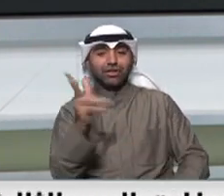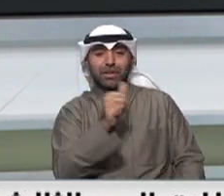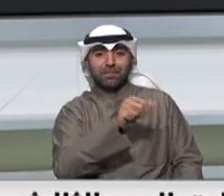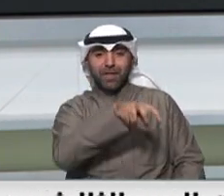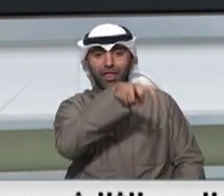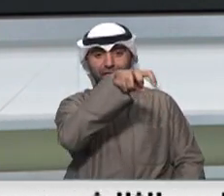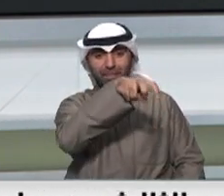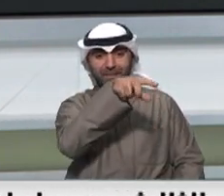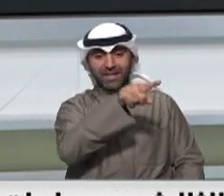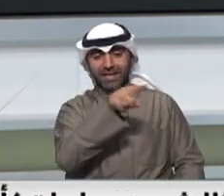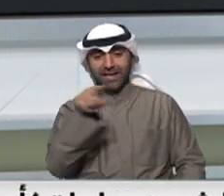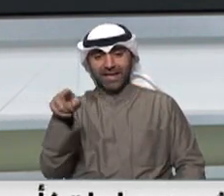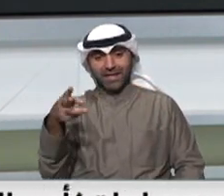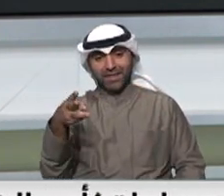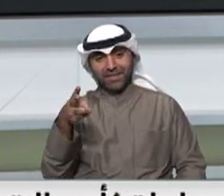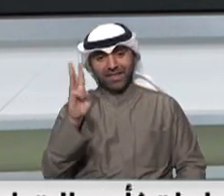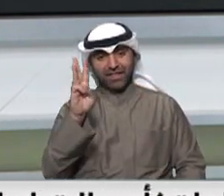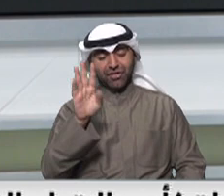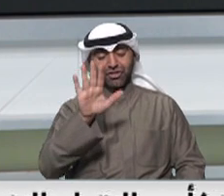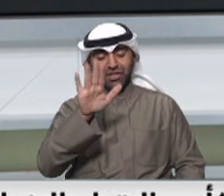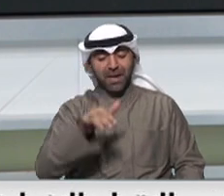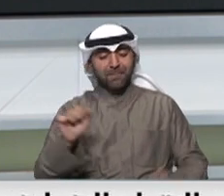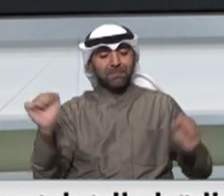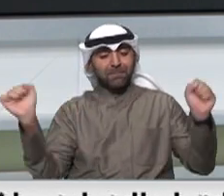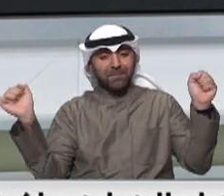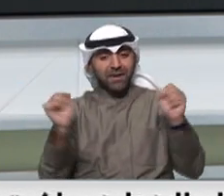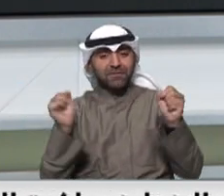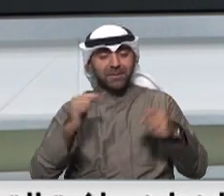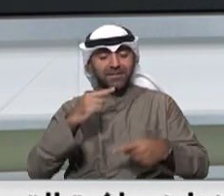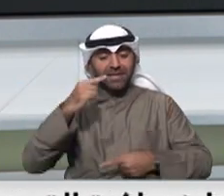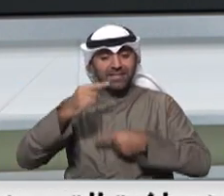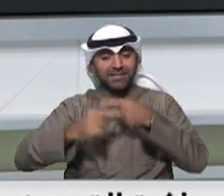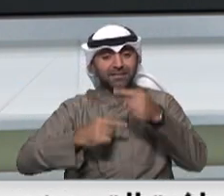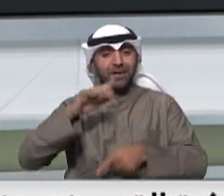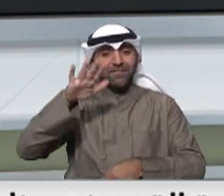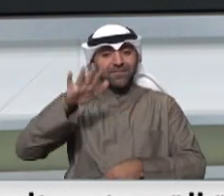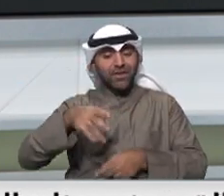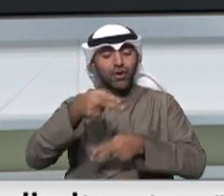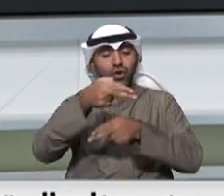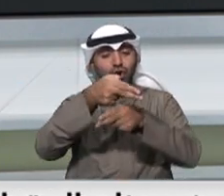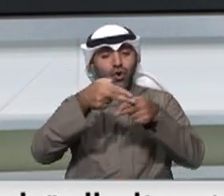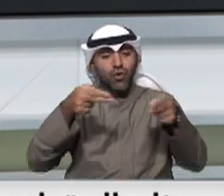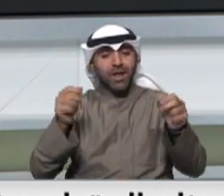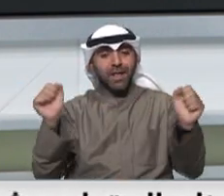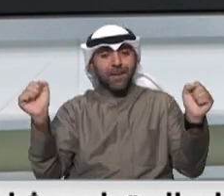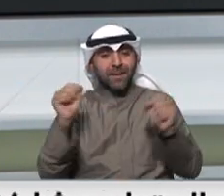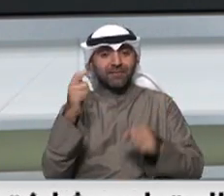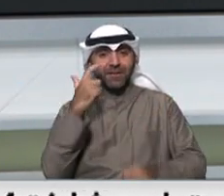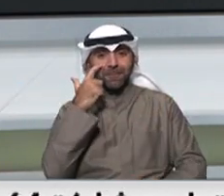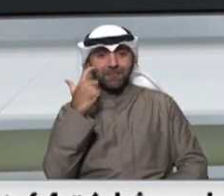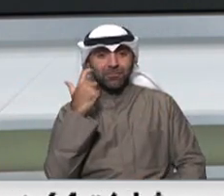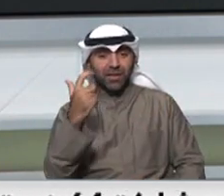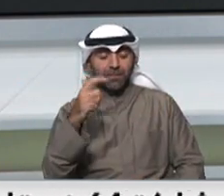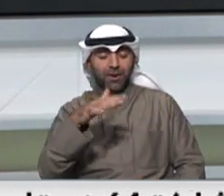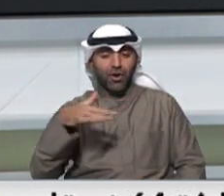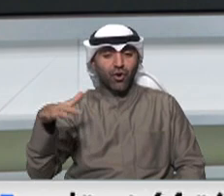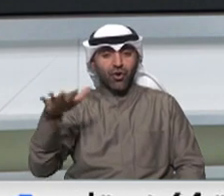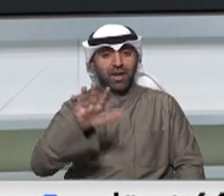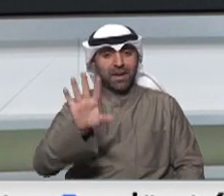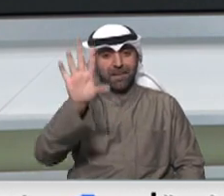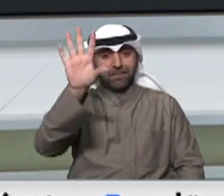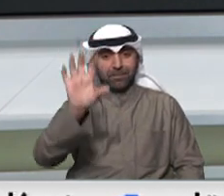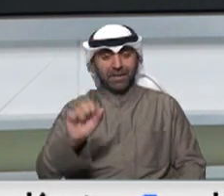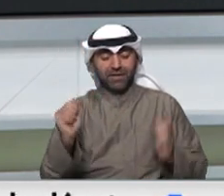الاجواء البارده ملحوظه اكثر مع نهايه اليوم او مع الساعات المتاخره من الليل والفجر واجواء معتدله